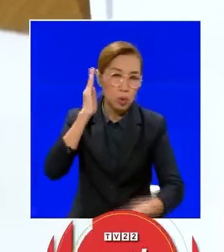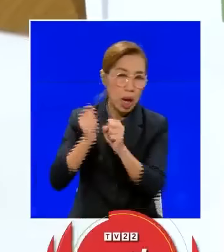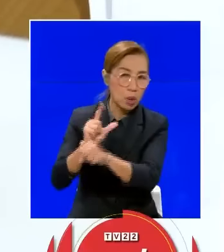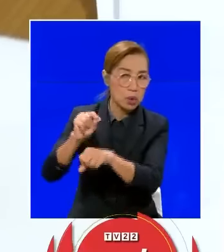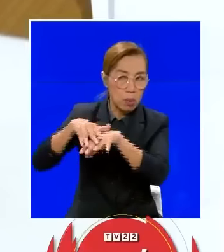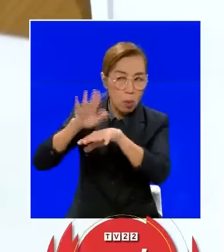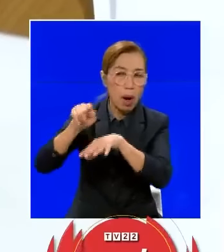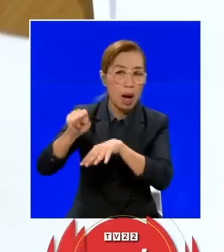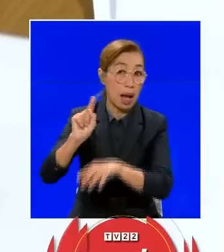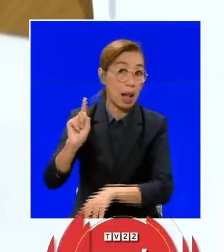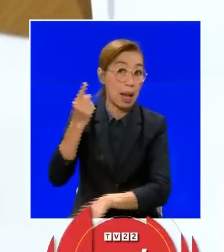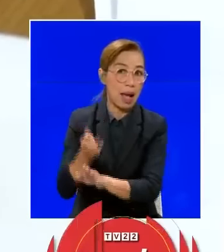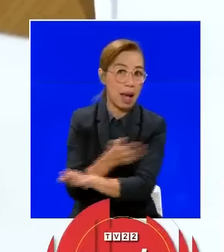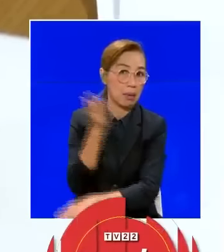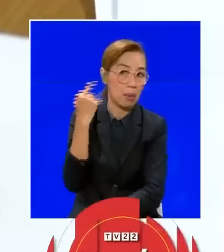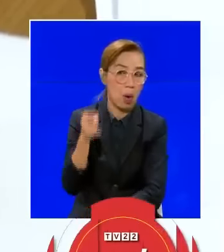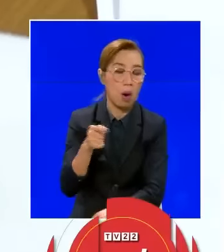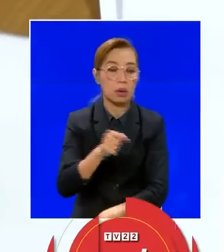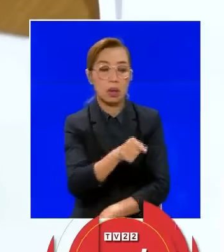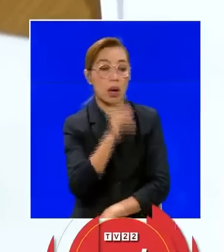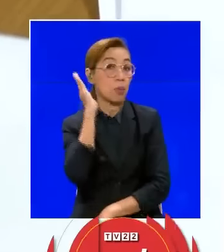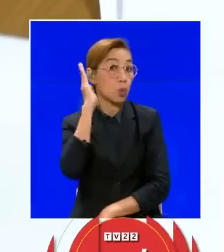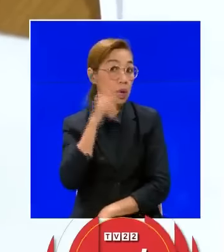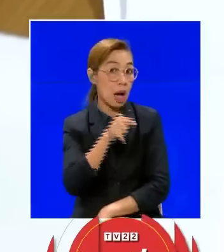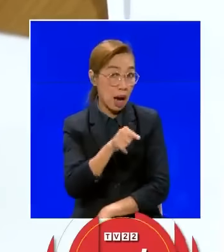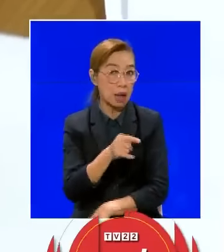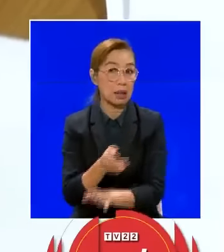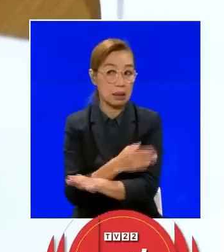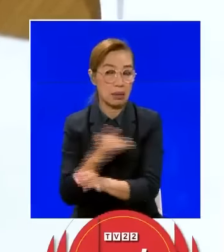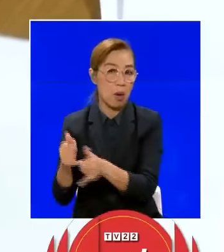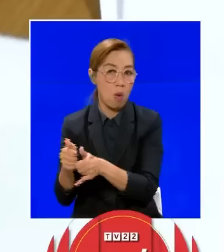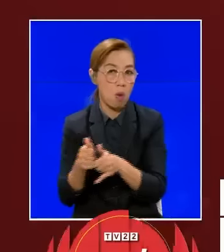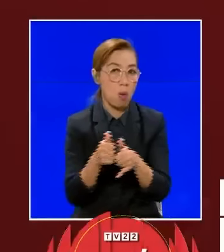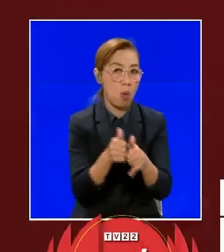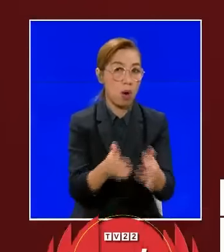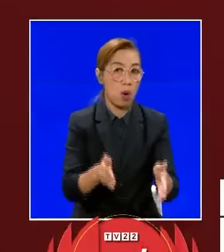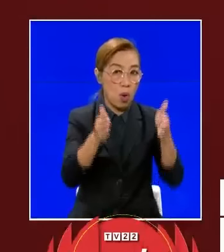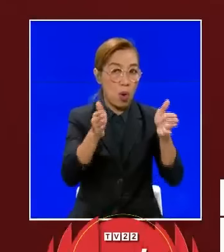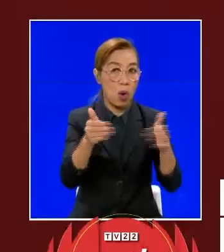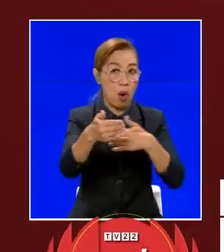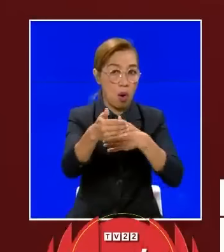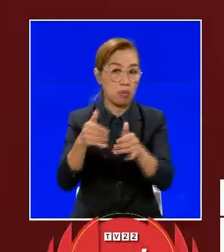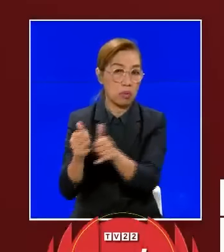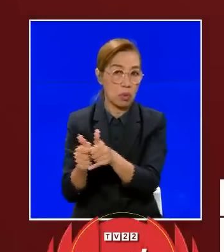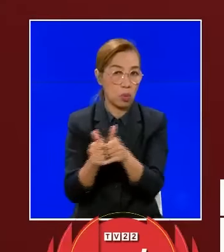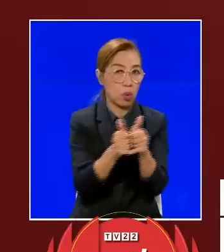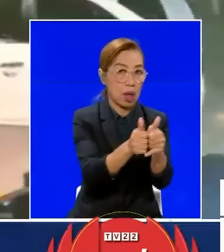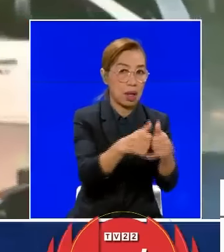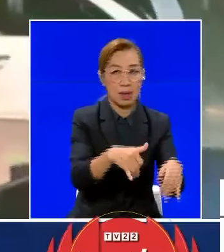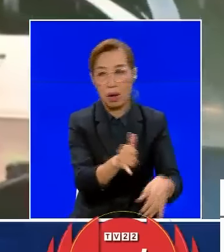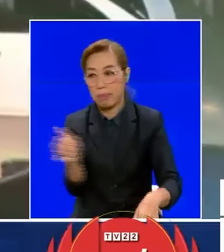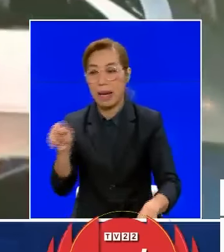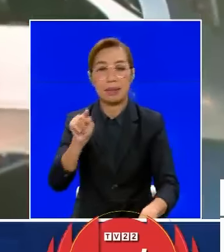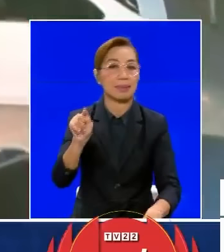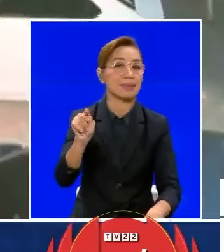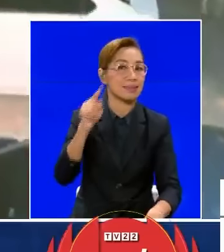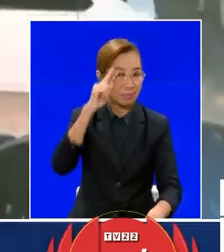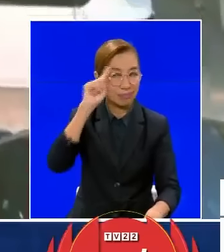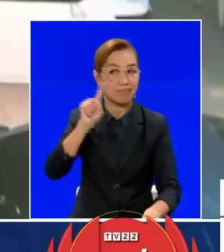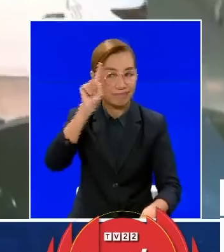ปีกับเข้ามาในคอนโดพร้อมกับผู้ตายและก็เป็นผู้ต้องสงสัยในการก่อเหตุครับความเคลื่อนไหวล่าสุดช่วงเช้